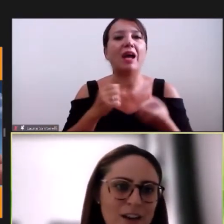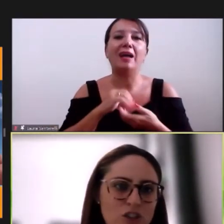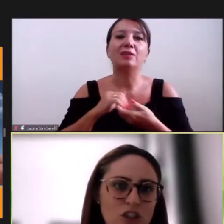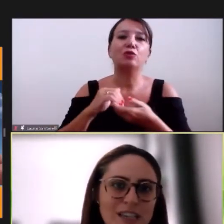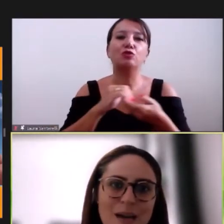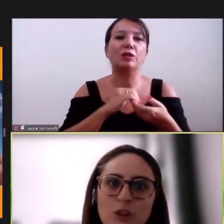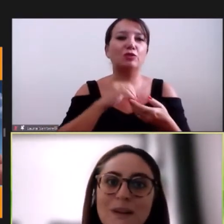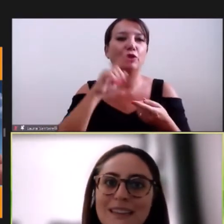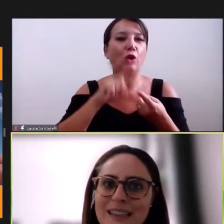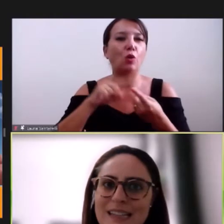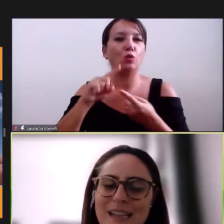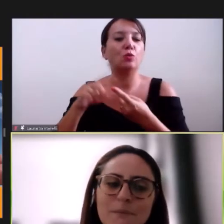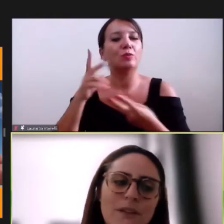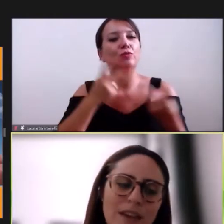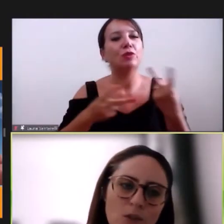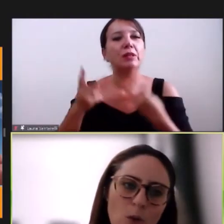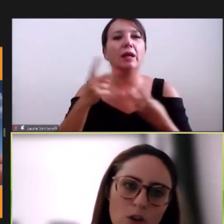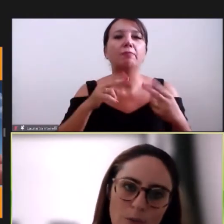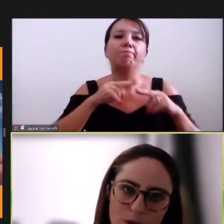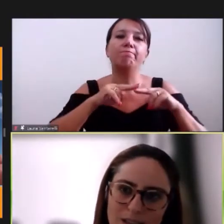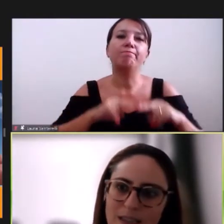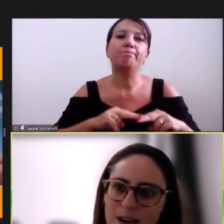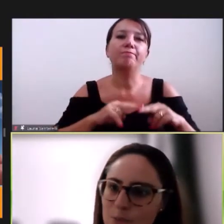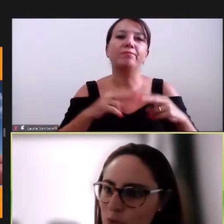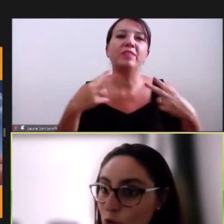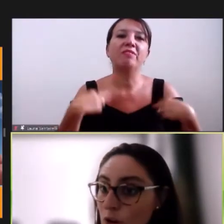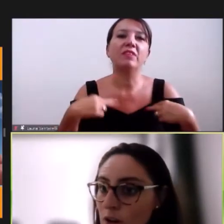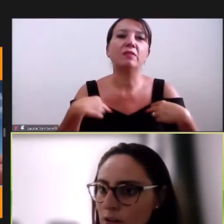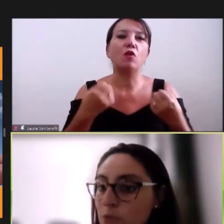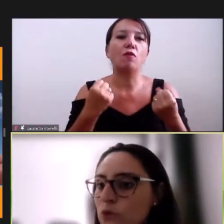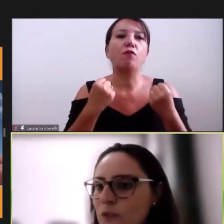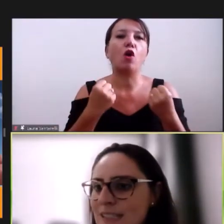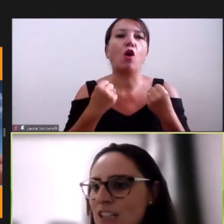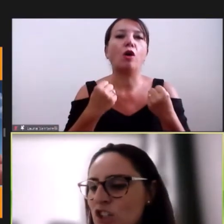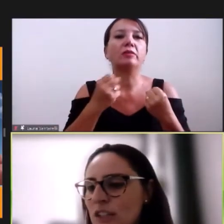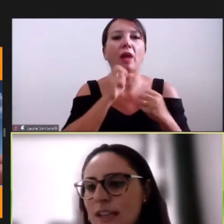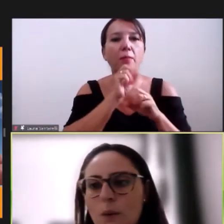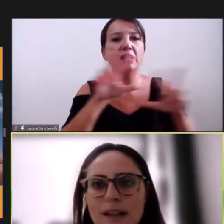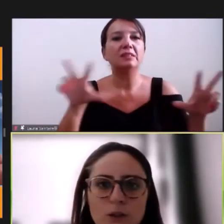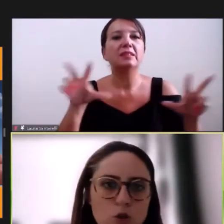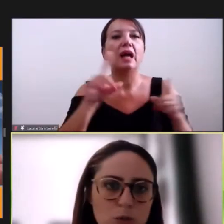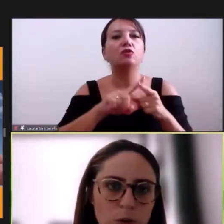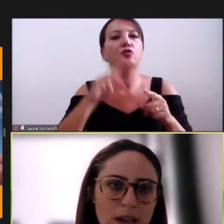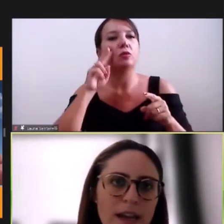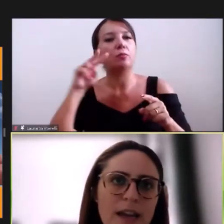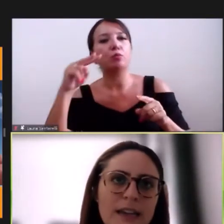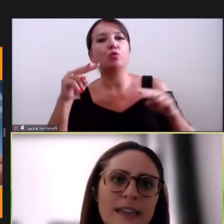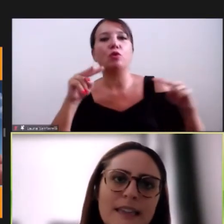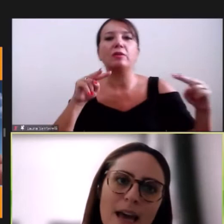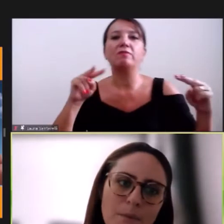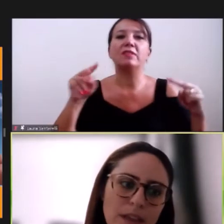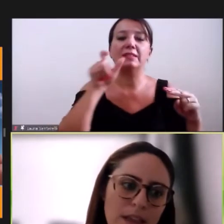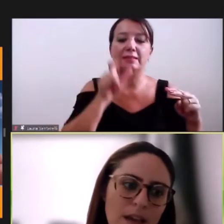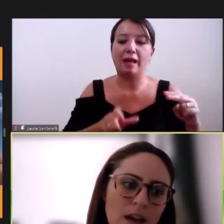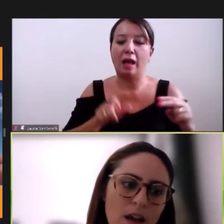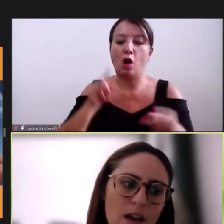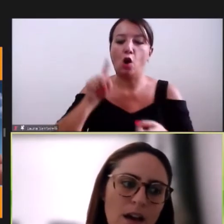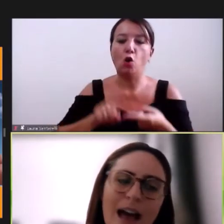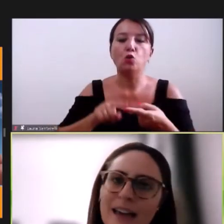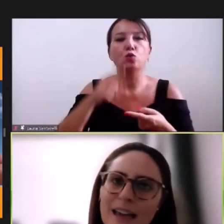quindi cerchiamo di mantenere sempre vivo quello che può essere appunto il punto di vista dei cittadini in qualità di consumatori in